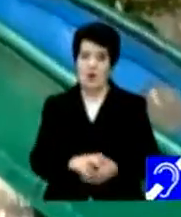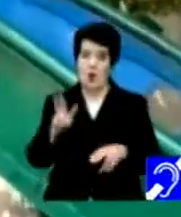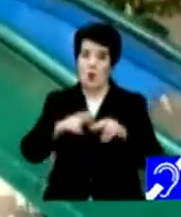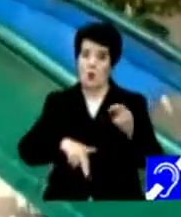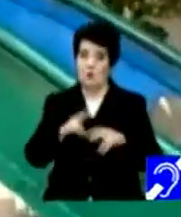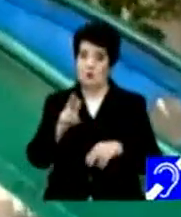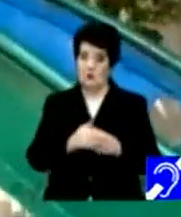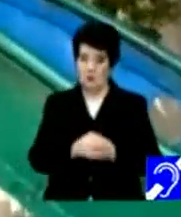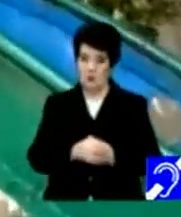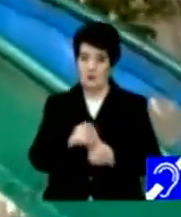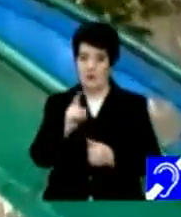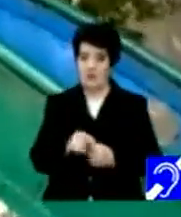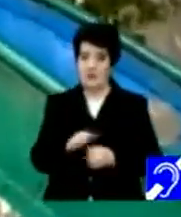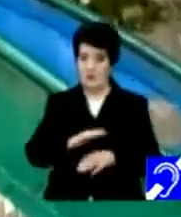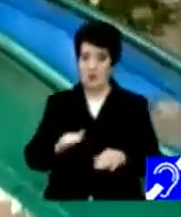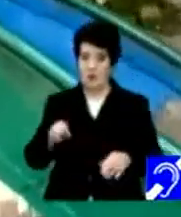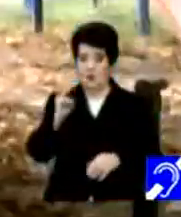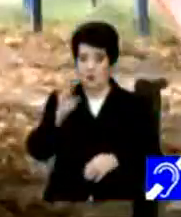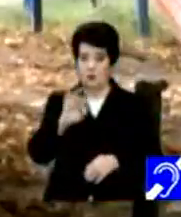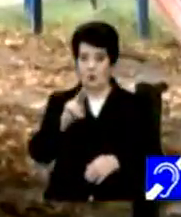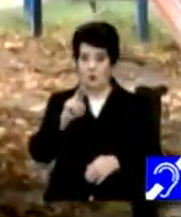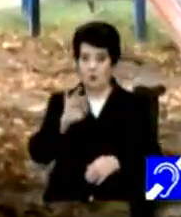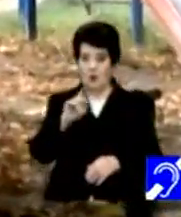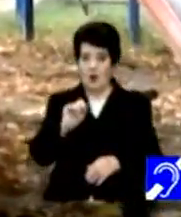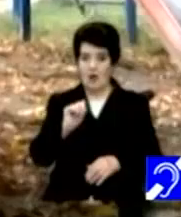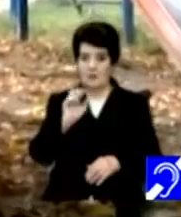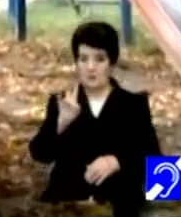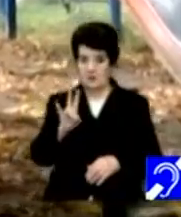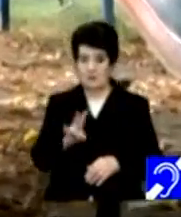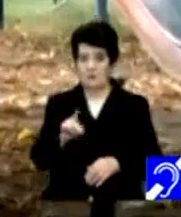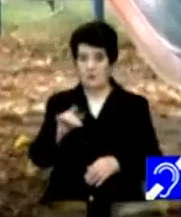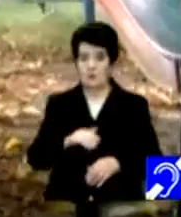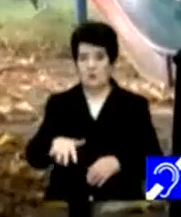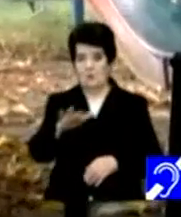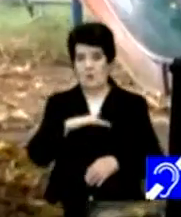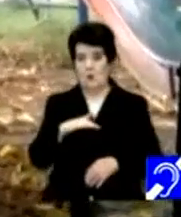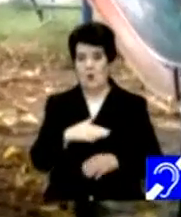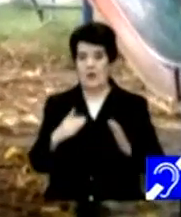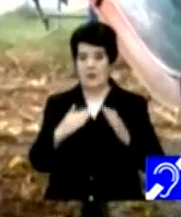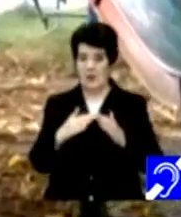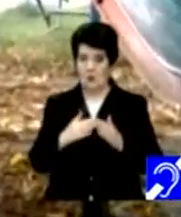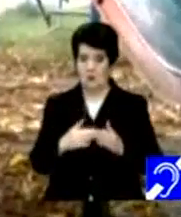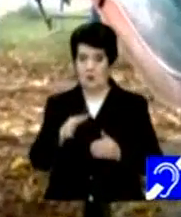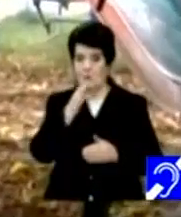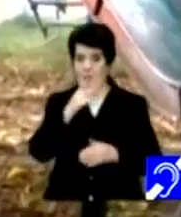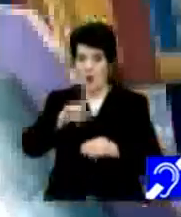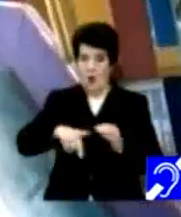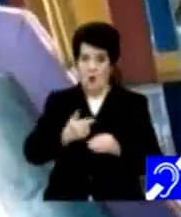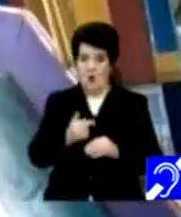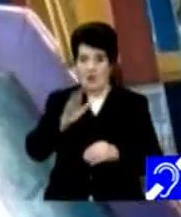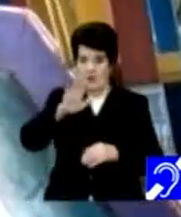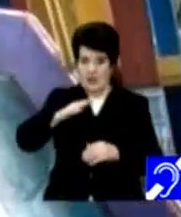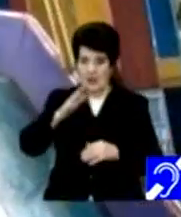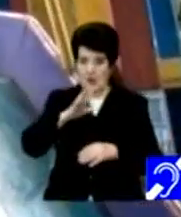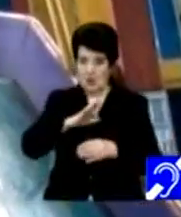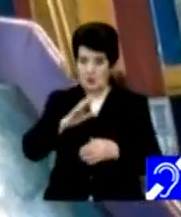Construcția stranie, numită de copii tobogan, este amplasată în mijlocul curții unui bloc de locuințe. După terminarea orelor de la școală, aici se